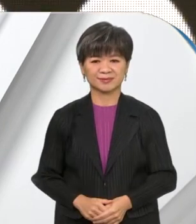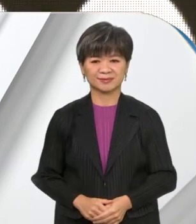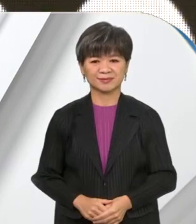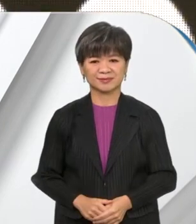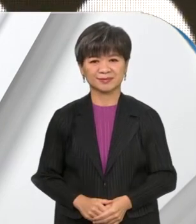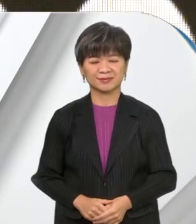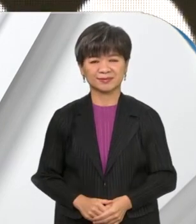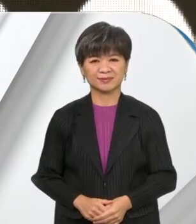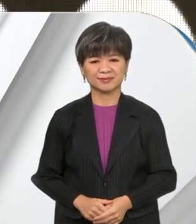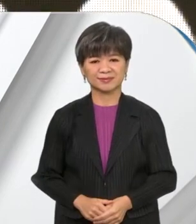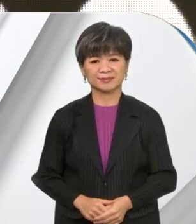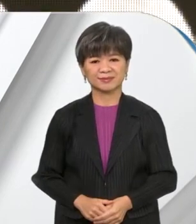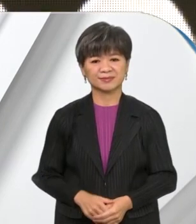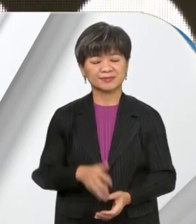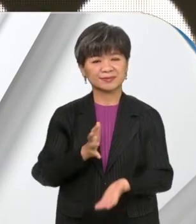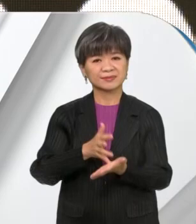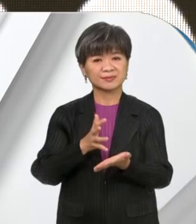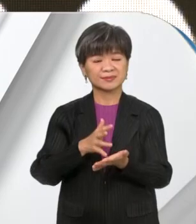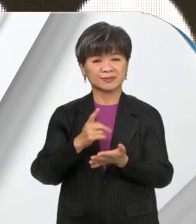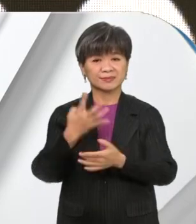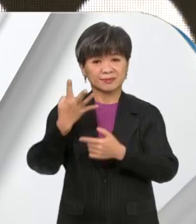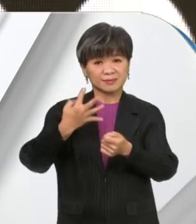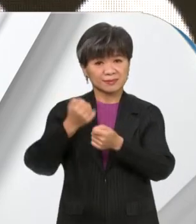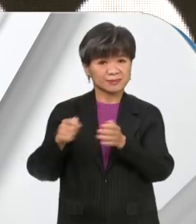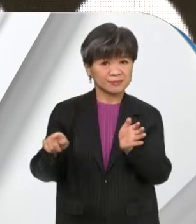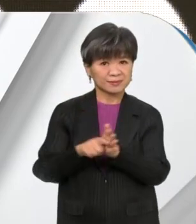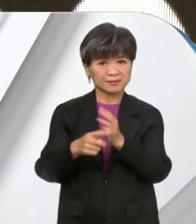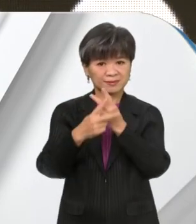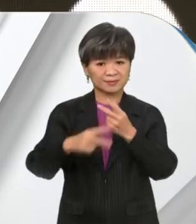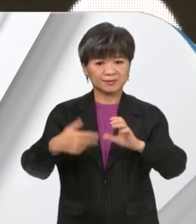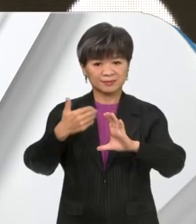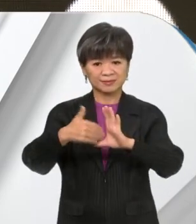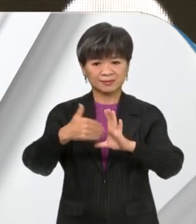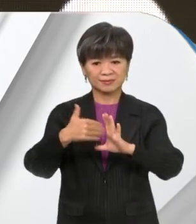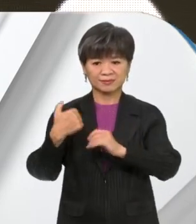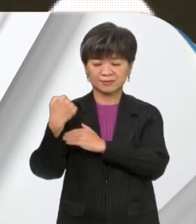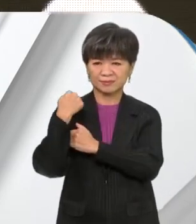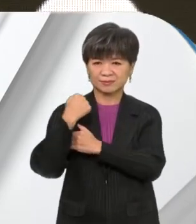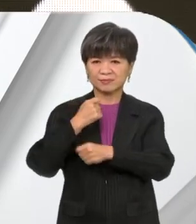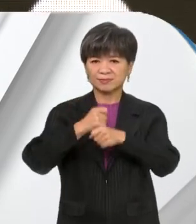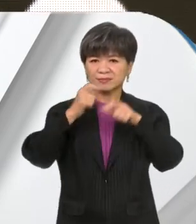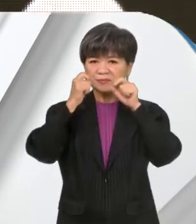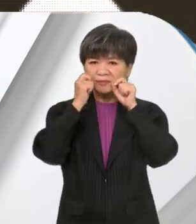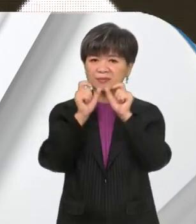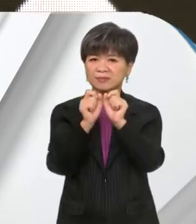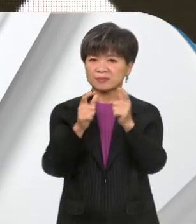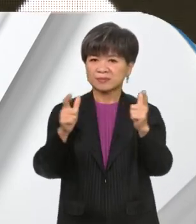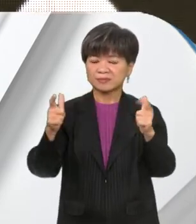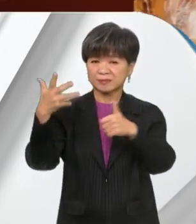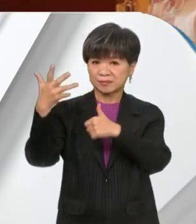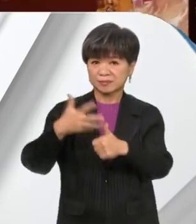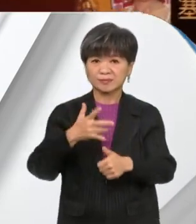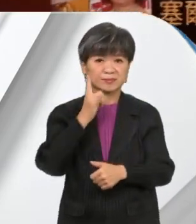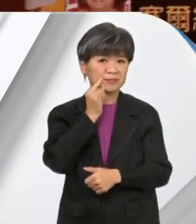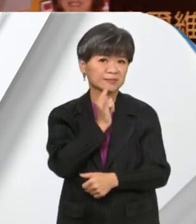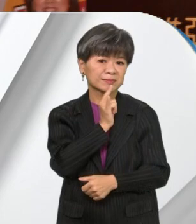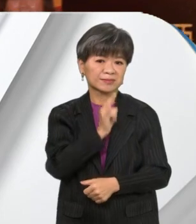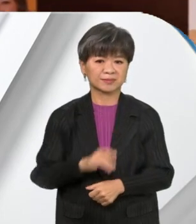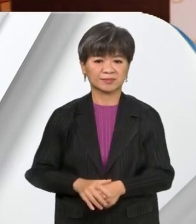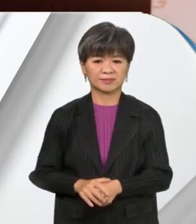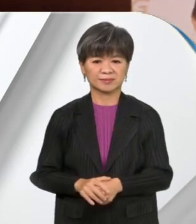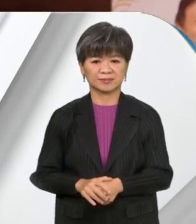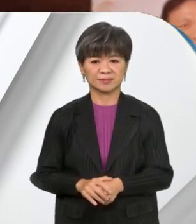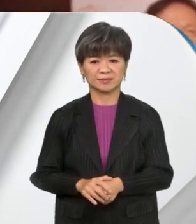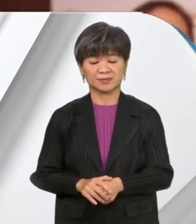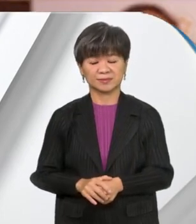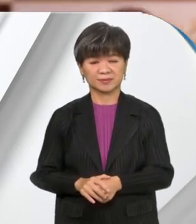那这些年来，客家台也努力开创不同的作品形式，来传承母语。 详细讲呢，客